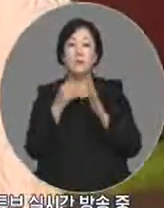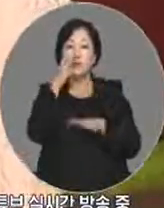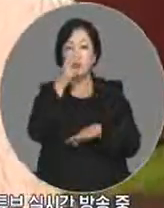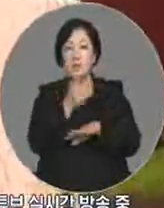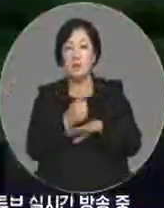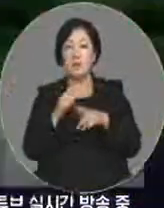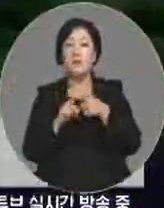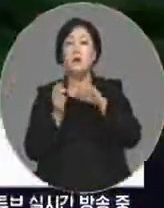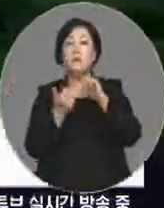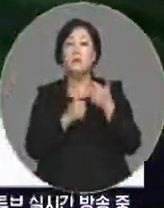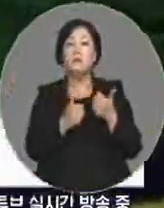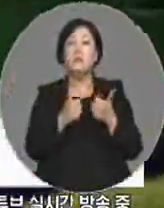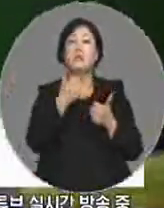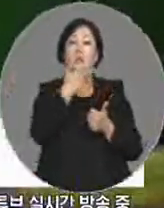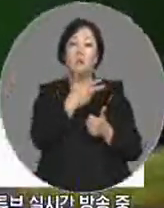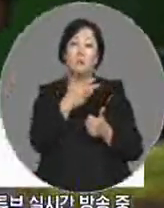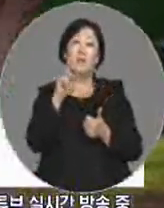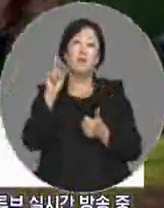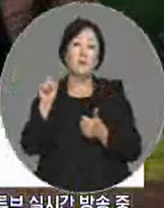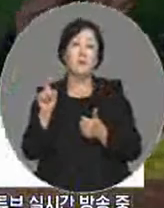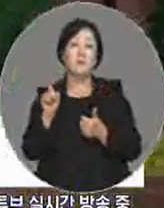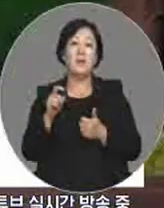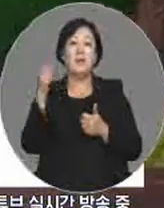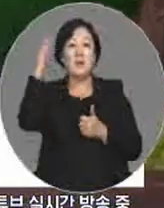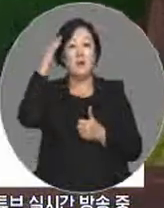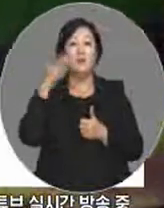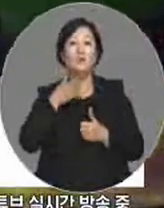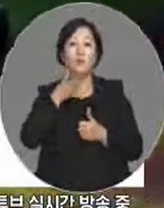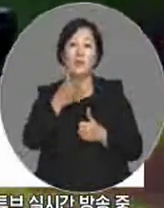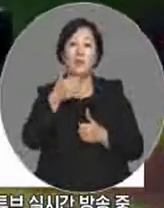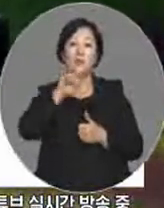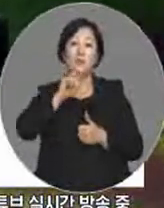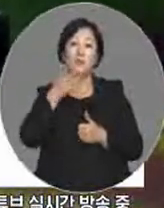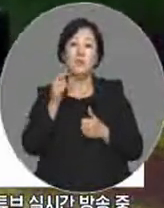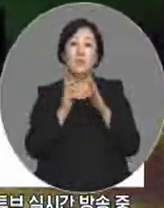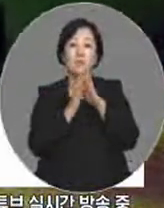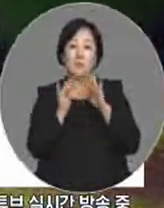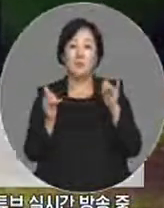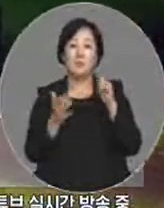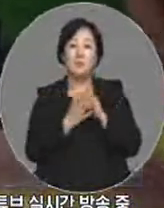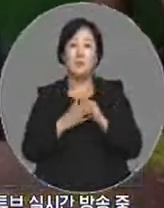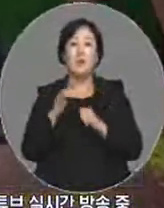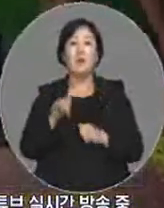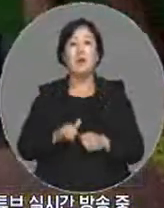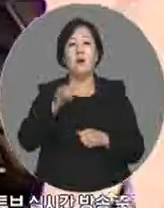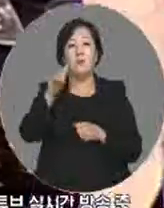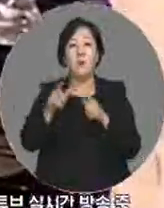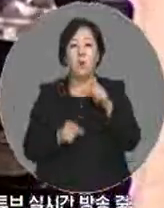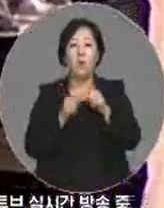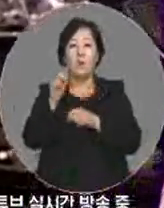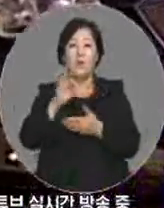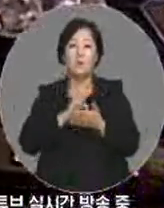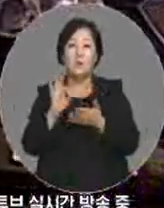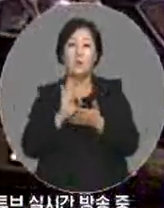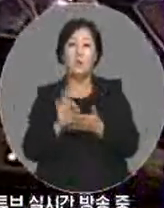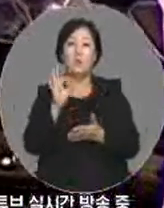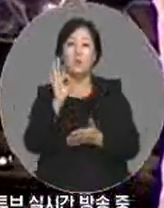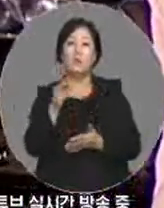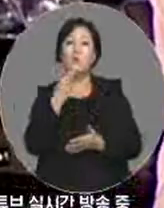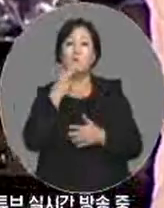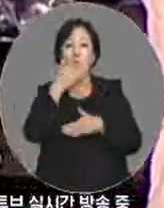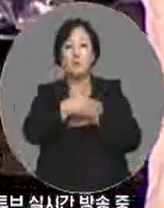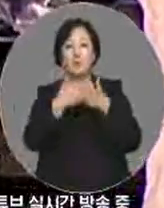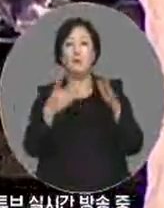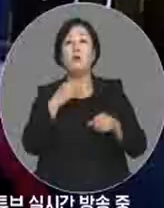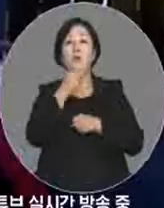결과 숨진 아이들은 7살과 10살의 한국계 뉴질랜드인. 가방은 오랫동안 대여료를 내지 않은 창고에서